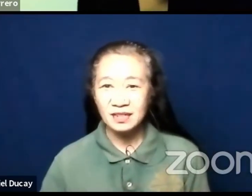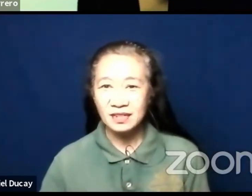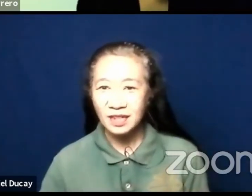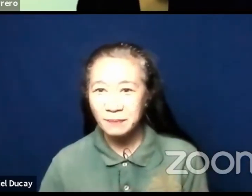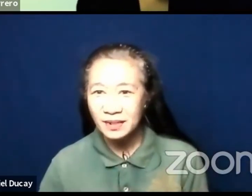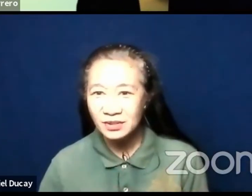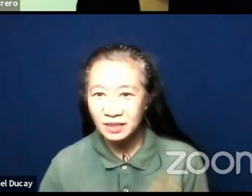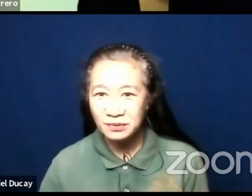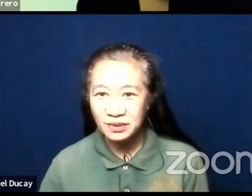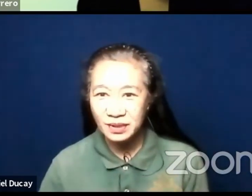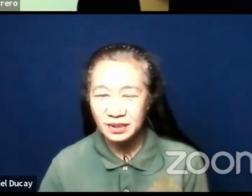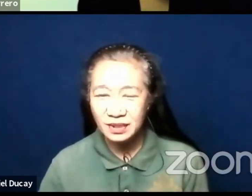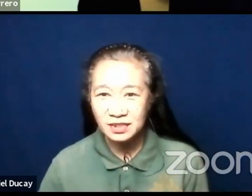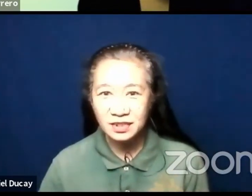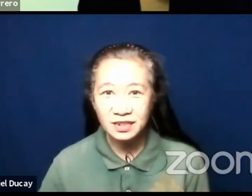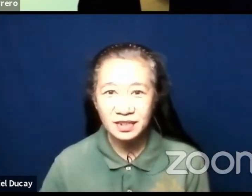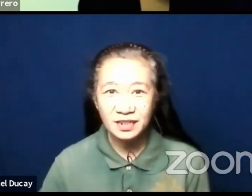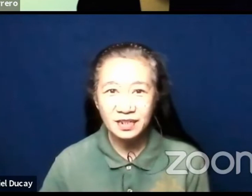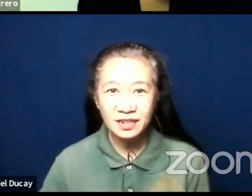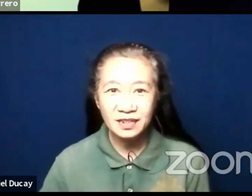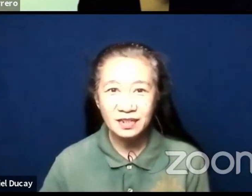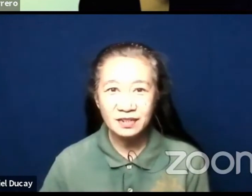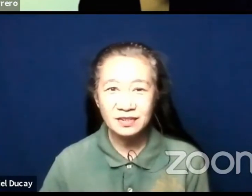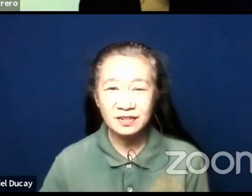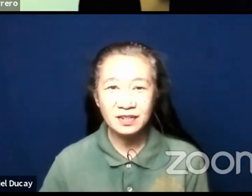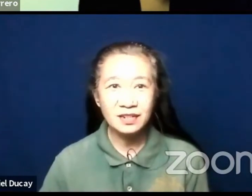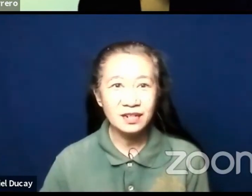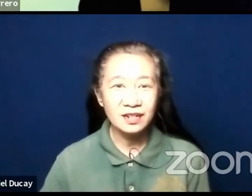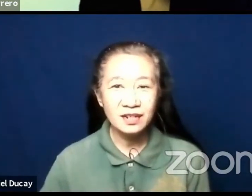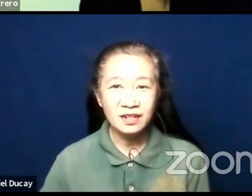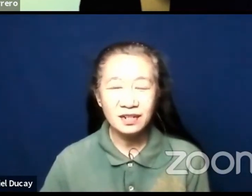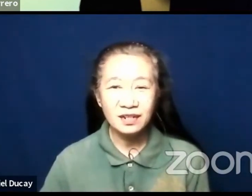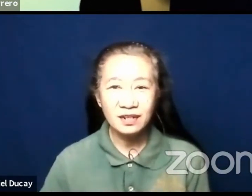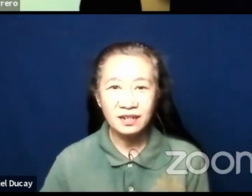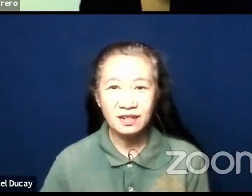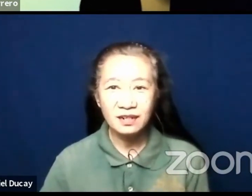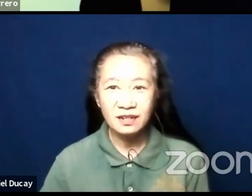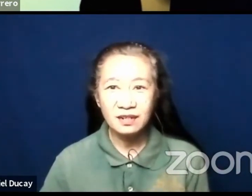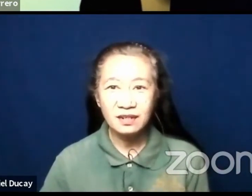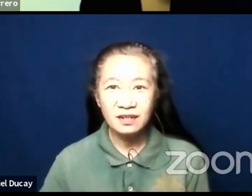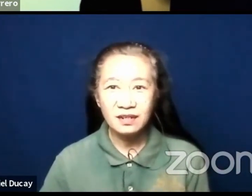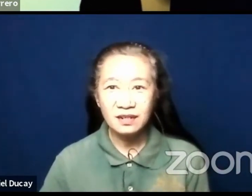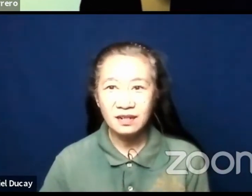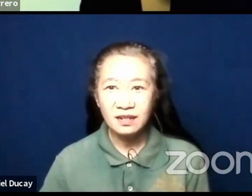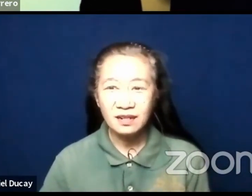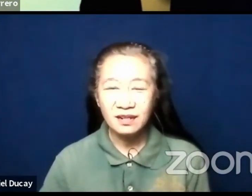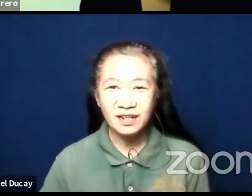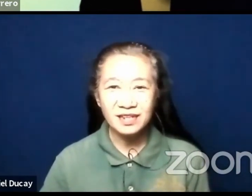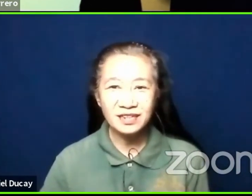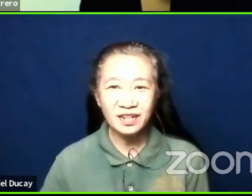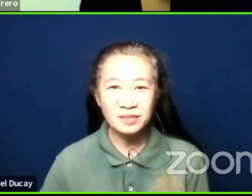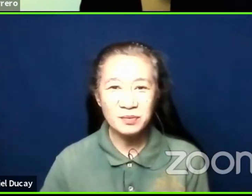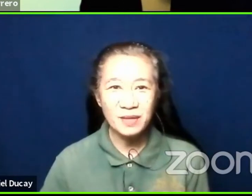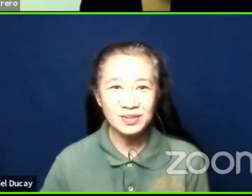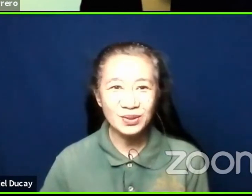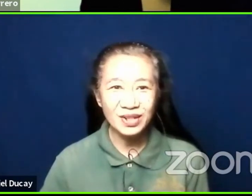siya? Nakapasok na puro yata siya. Okay, sana sa panelist yan nakapasok. Okay. Ilas